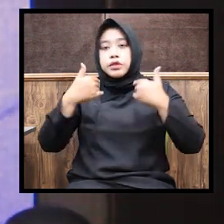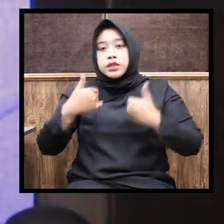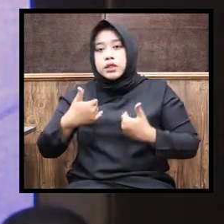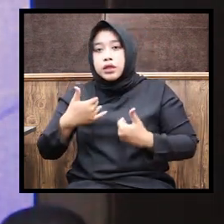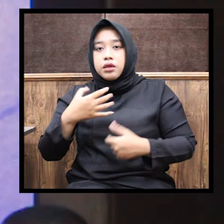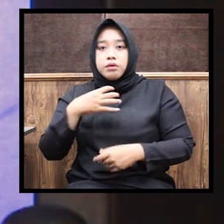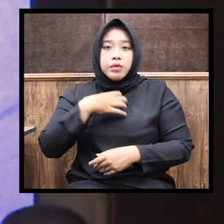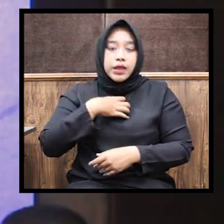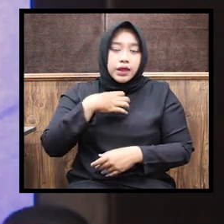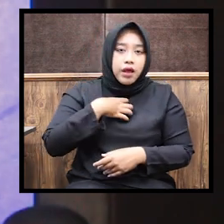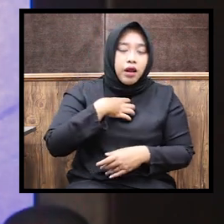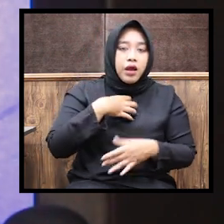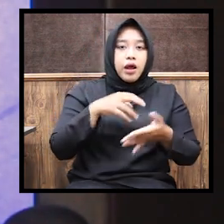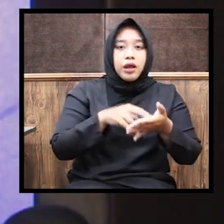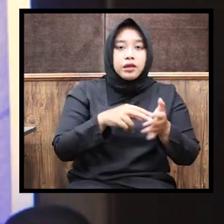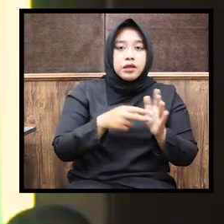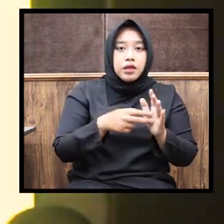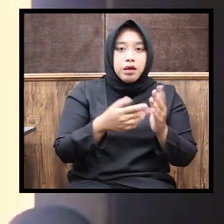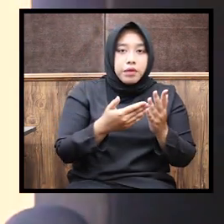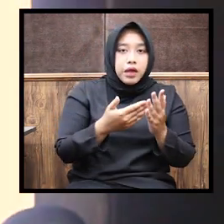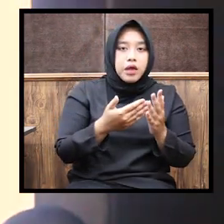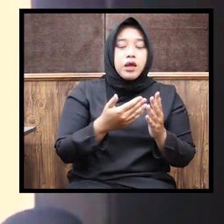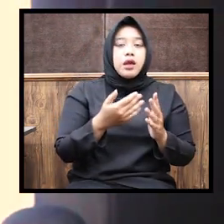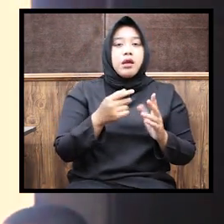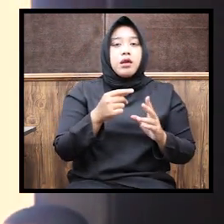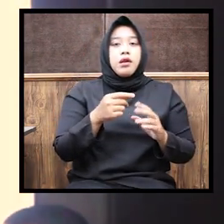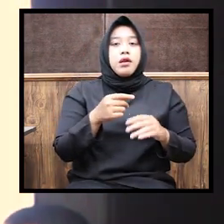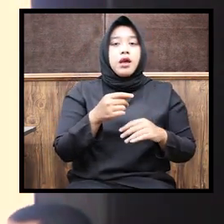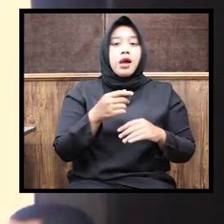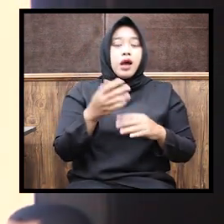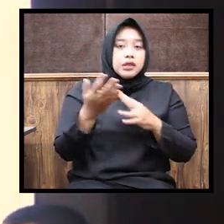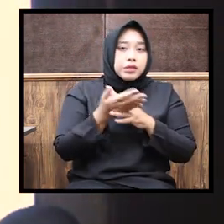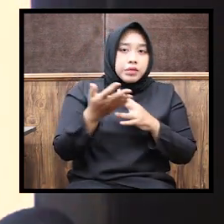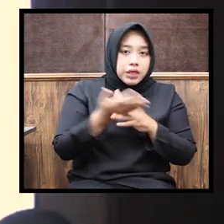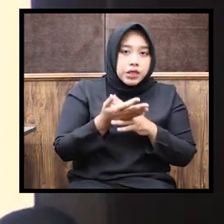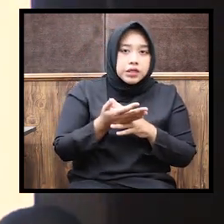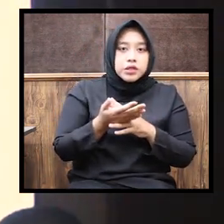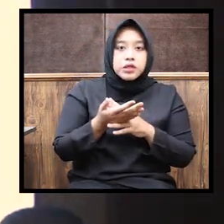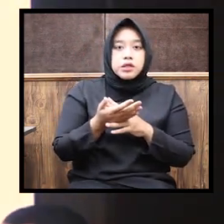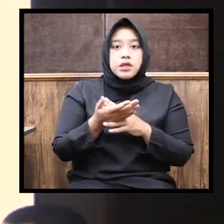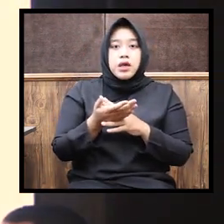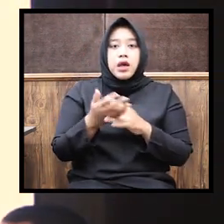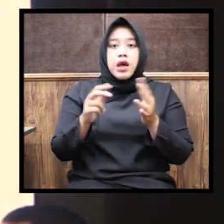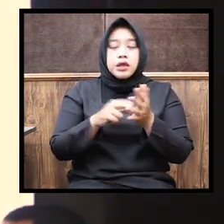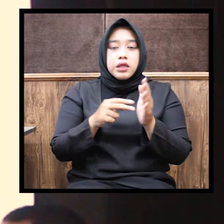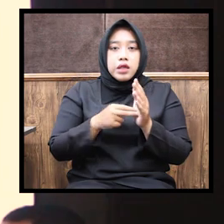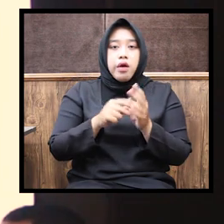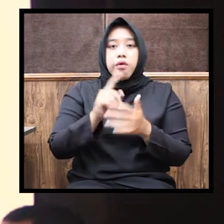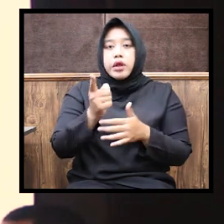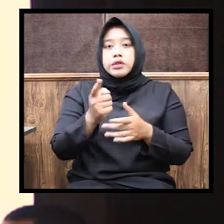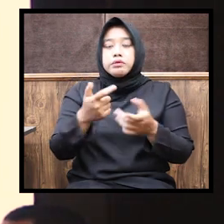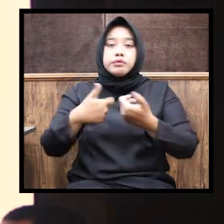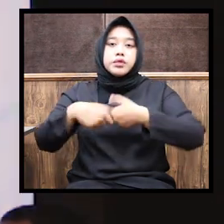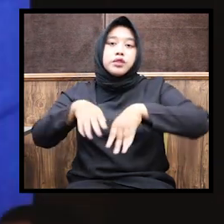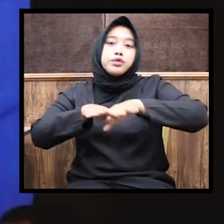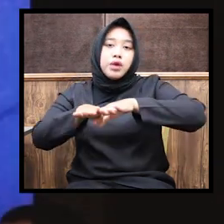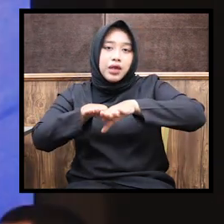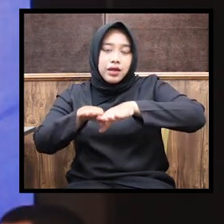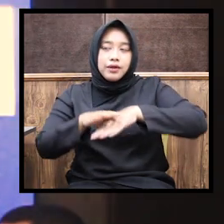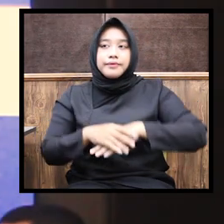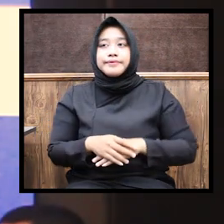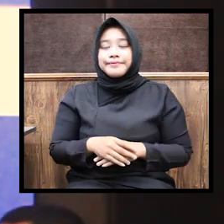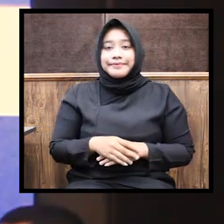lingkungan perusahaan terbentuk kemudian fisiknya aksesibilitas juga semakin lama juga harus menyesuaikan seperti itu